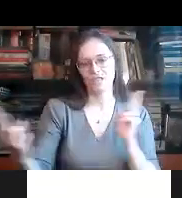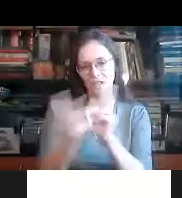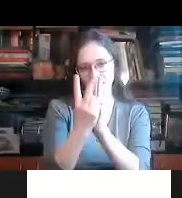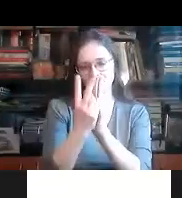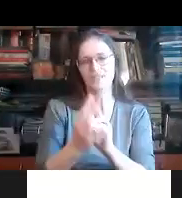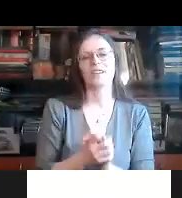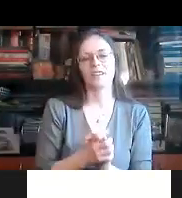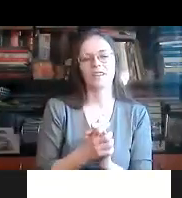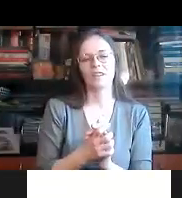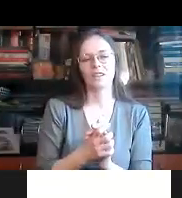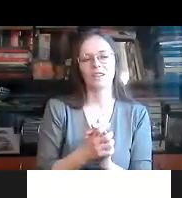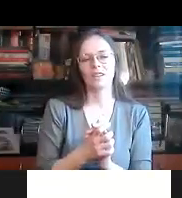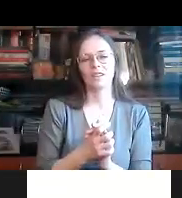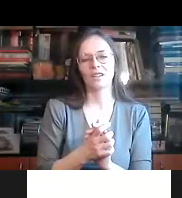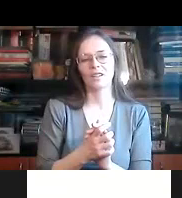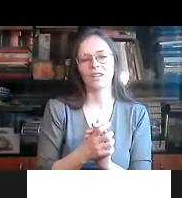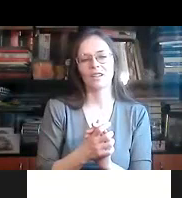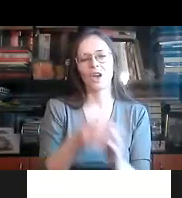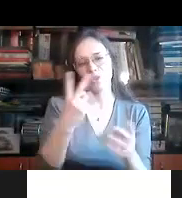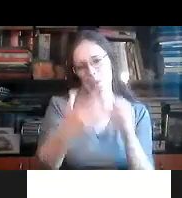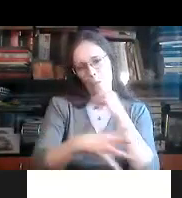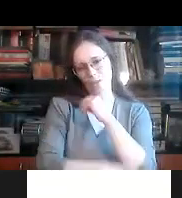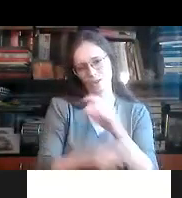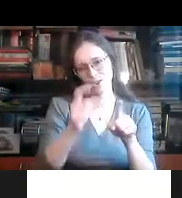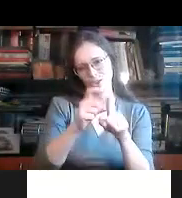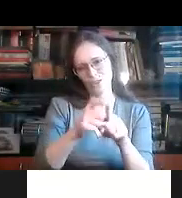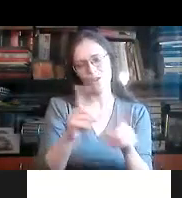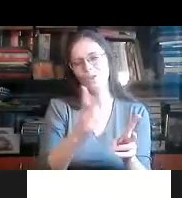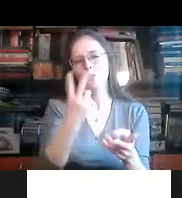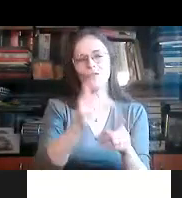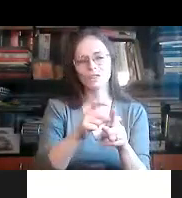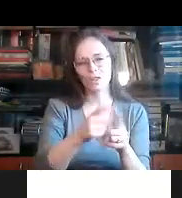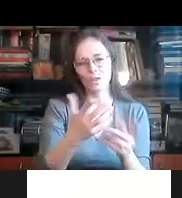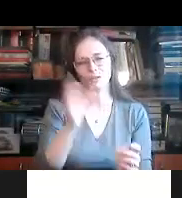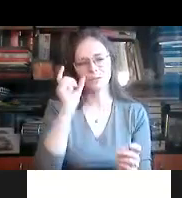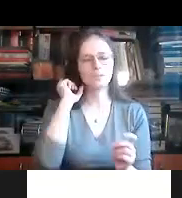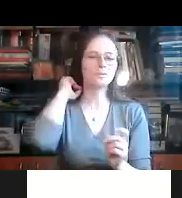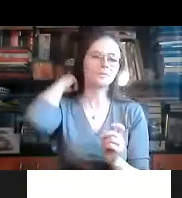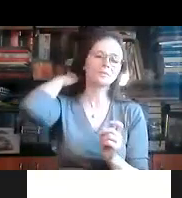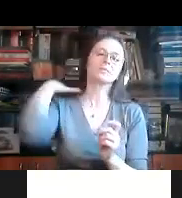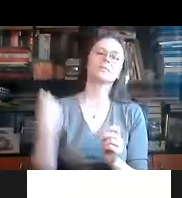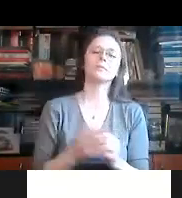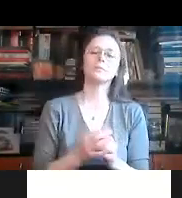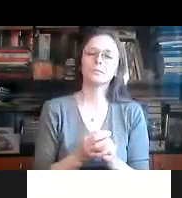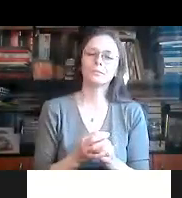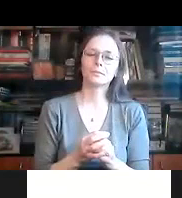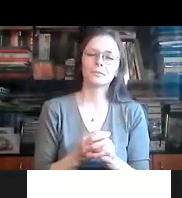у кого-то еще все-таки напоследок что-то есть по пару слов? Я уже, мне кажется, дала. Или еще пару слов, Оксана.